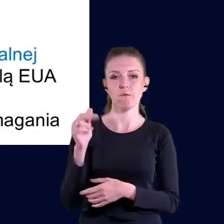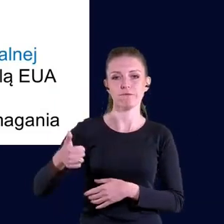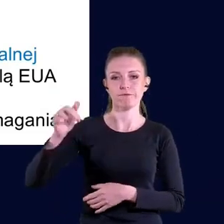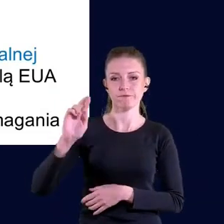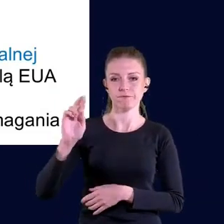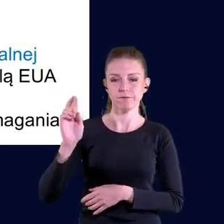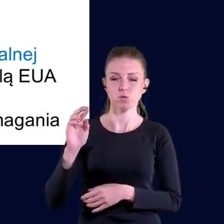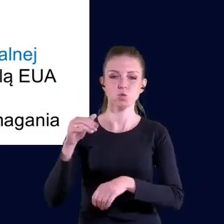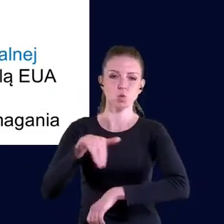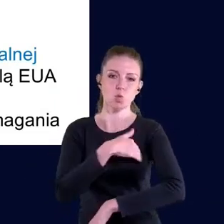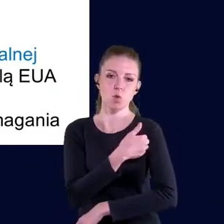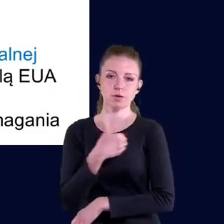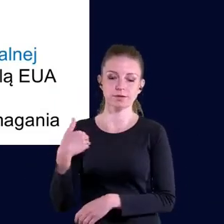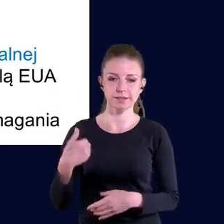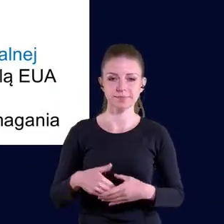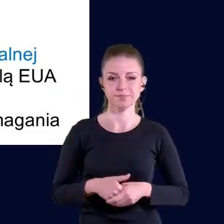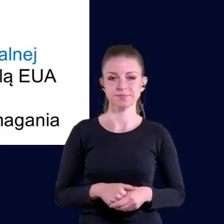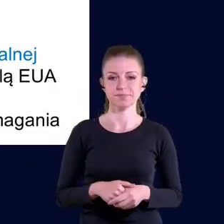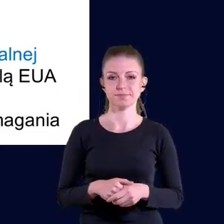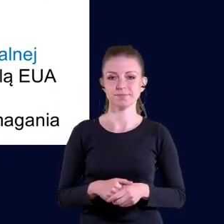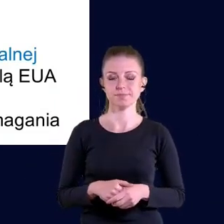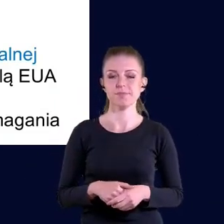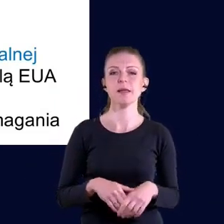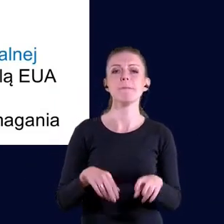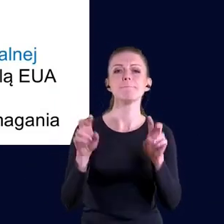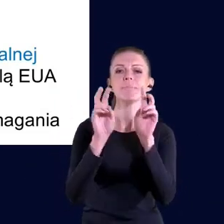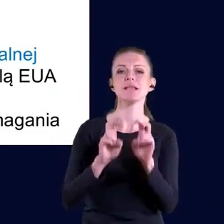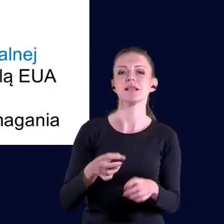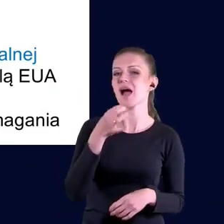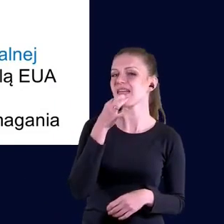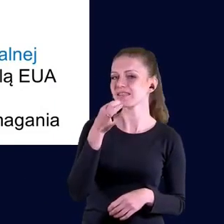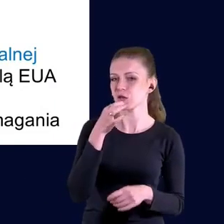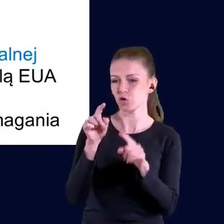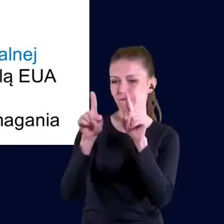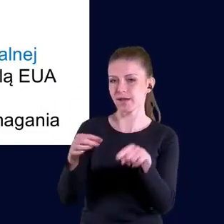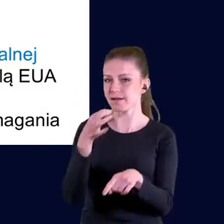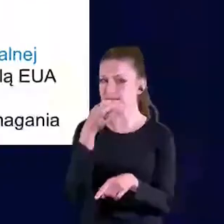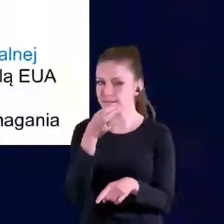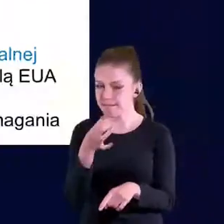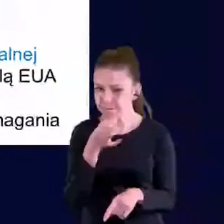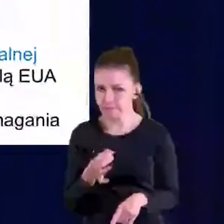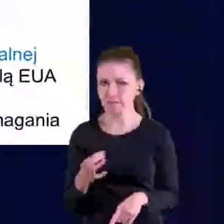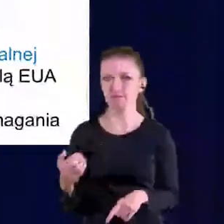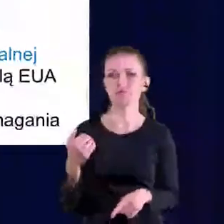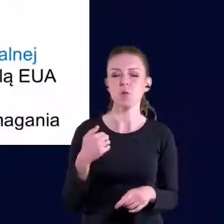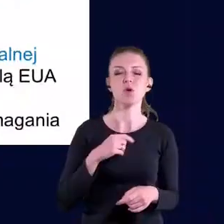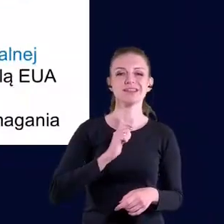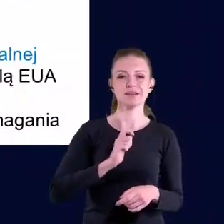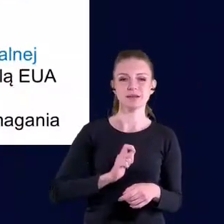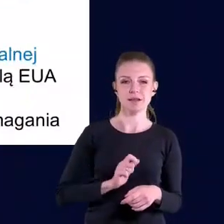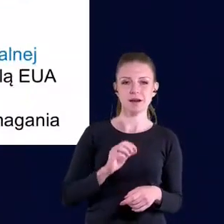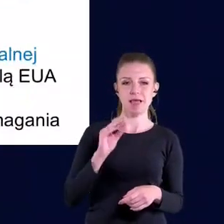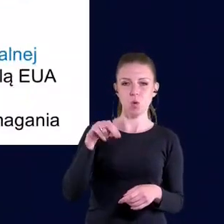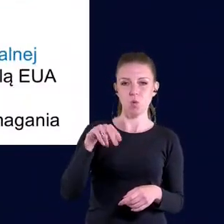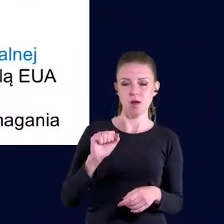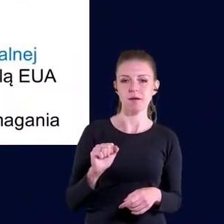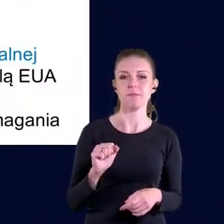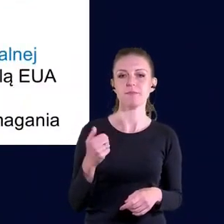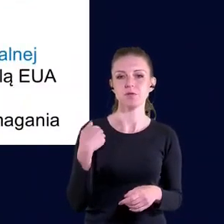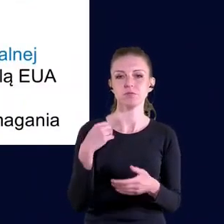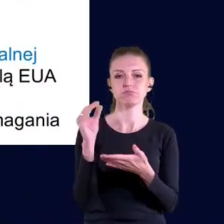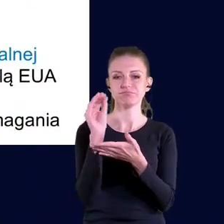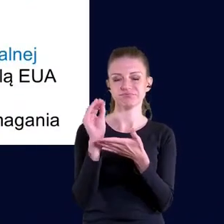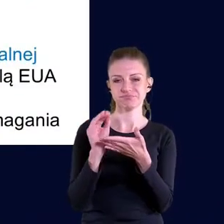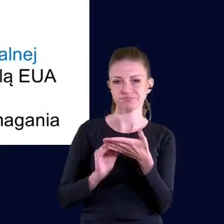badania ankietowe z tamtego roku opracowane przez sekretariat wew znaczy z grupą